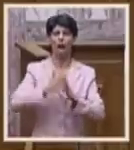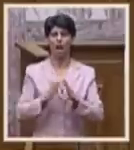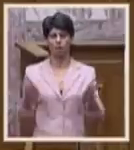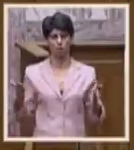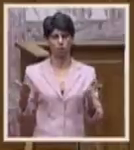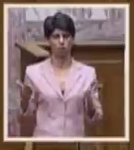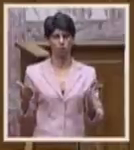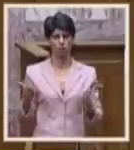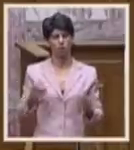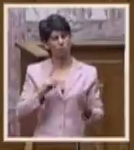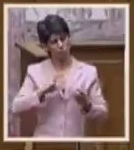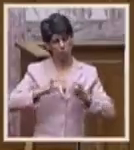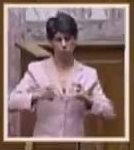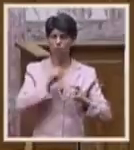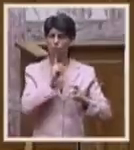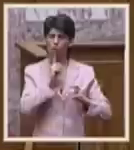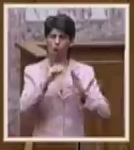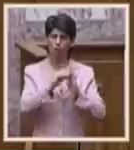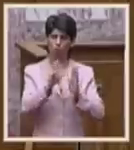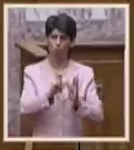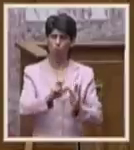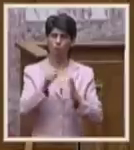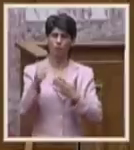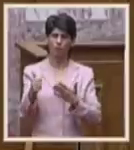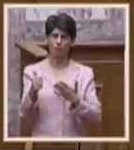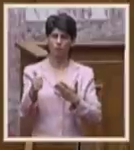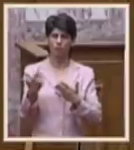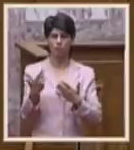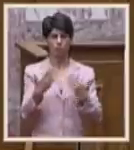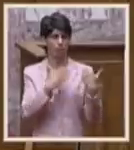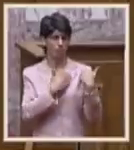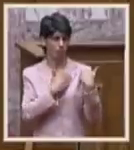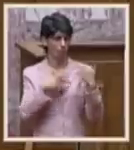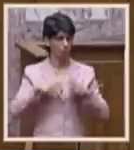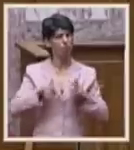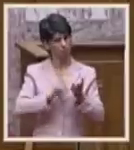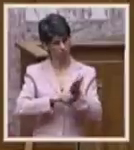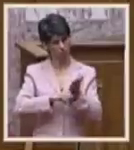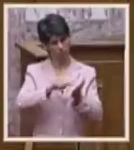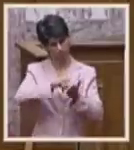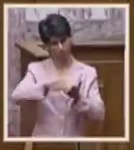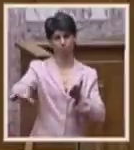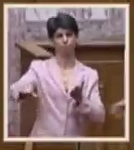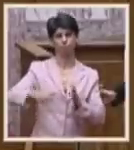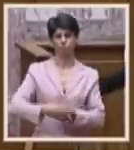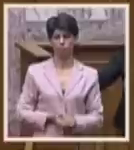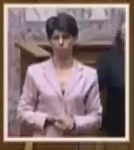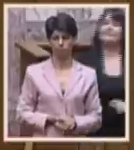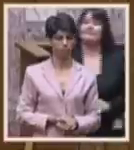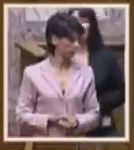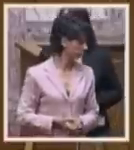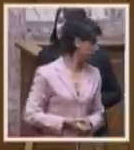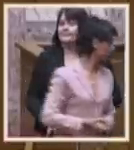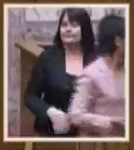Αυτονόητο στρογγυλώσεις όπως το άρθρο 86 σχετικά με την ποινική ευθύνη των υπουργών πρέπει να εκλείψουν οριστικά. Έχω προτείνει